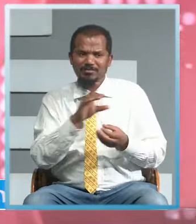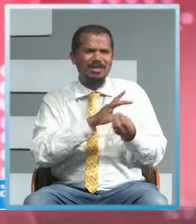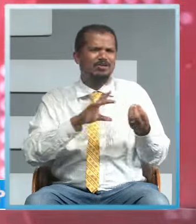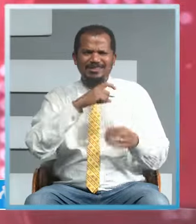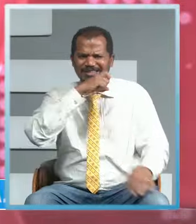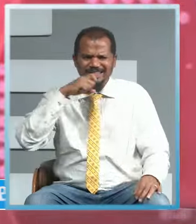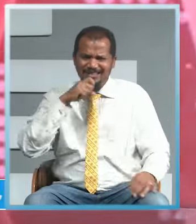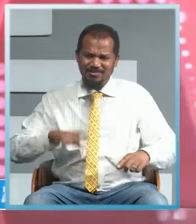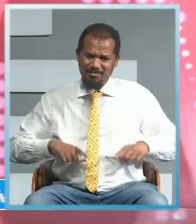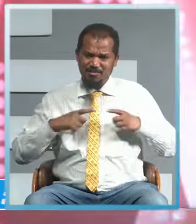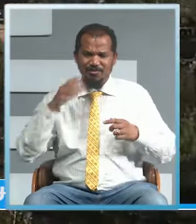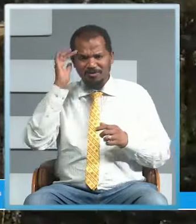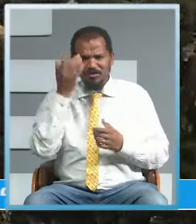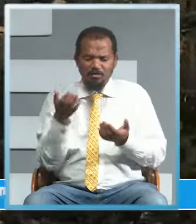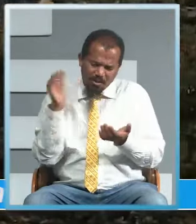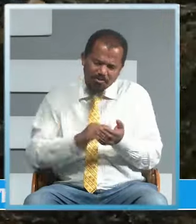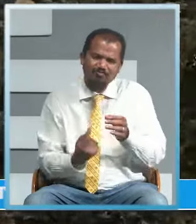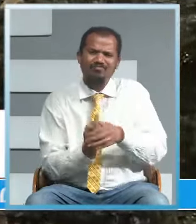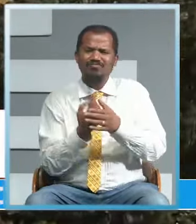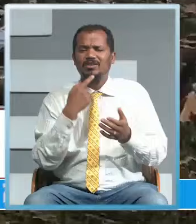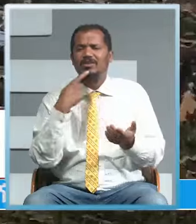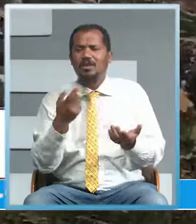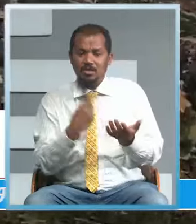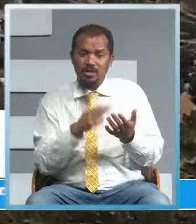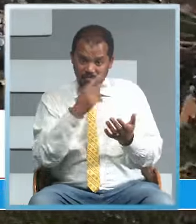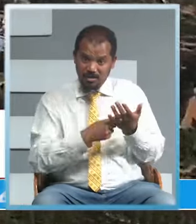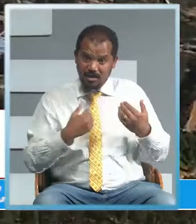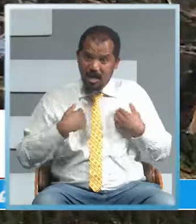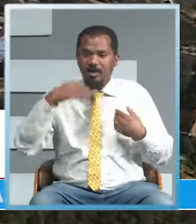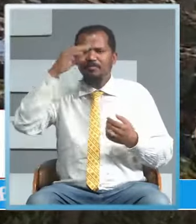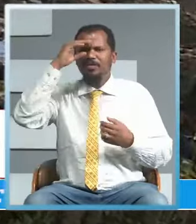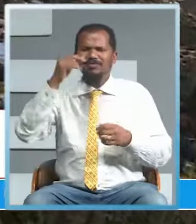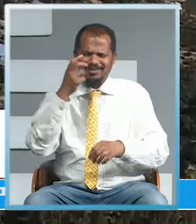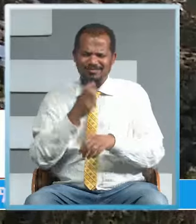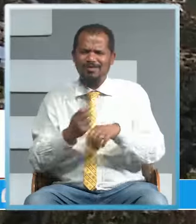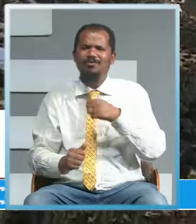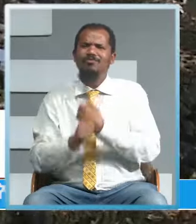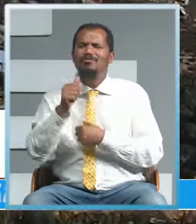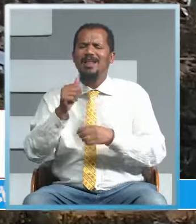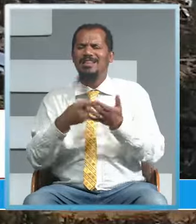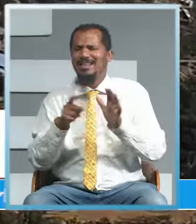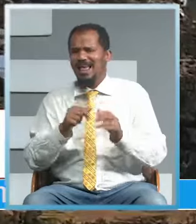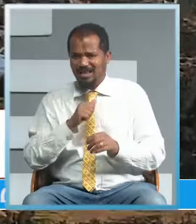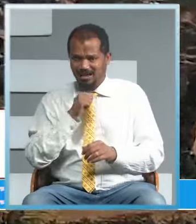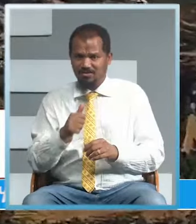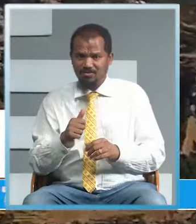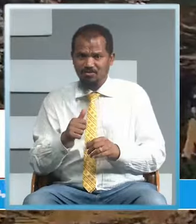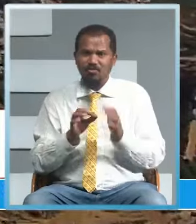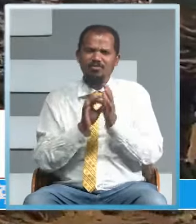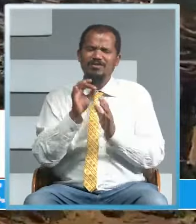በመኖሩ በሽታው ዳግም መከሰቱን ተናግሯል። ይህ በእንዲህ እንዳለም ሰዎች ለከፋ ጉዳት እንዳይጋለጡ